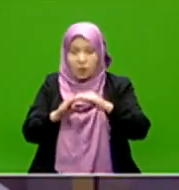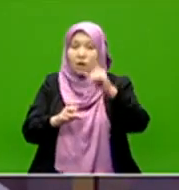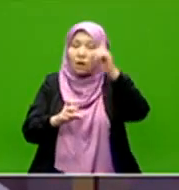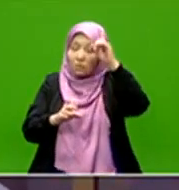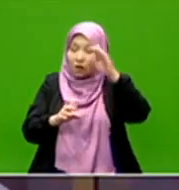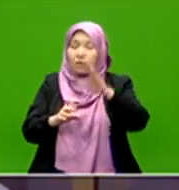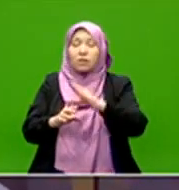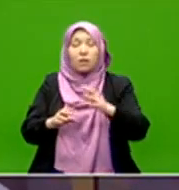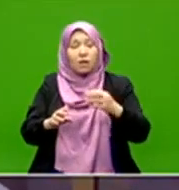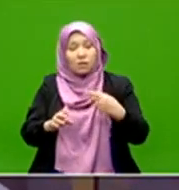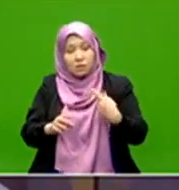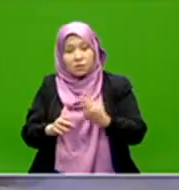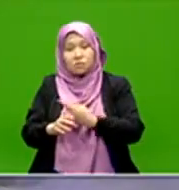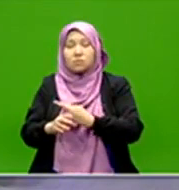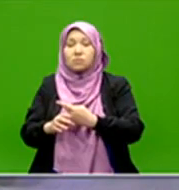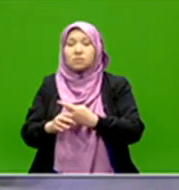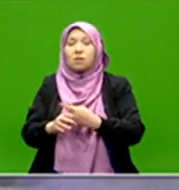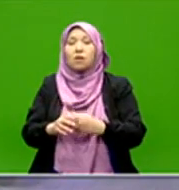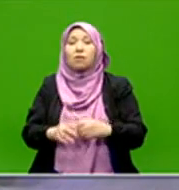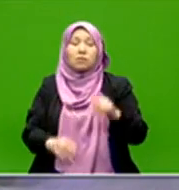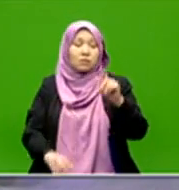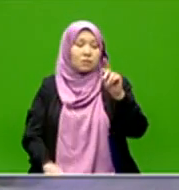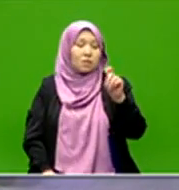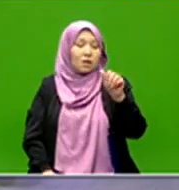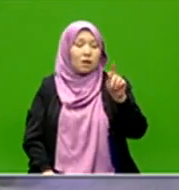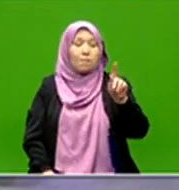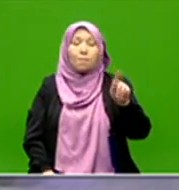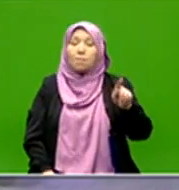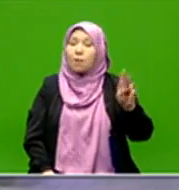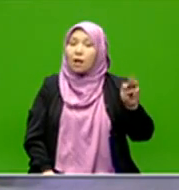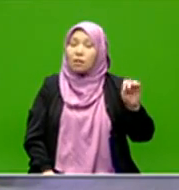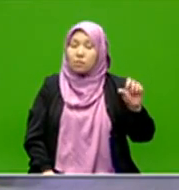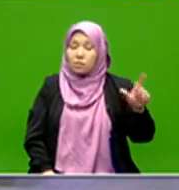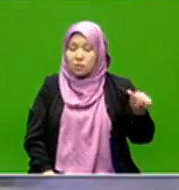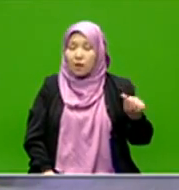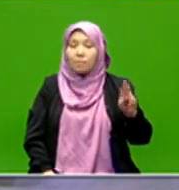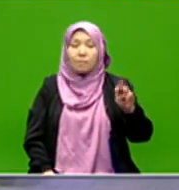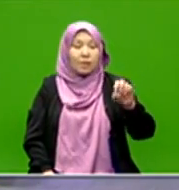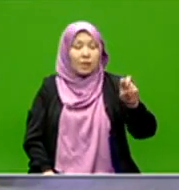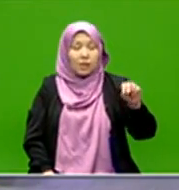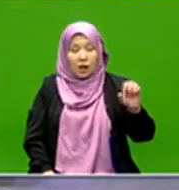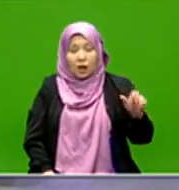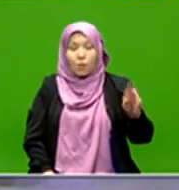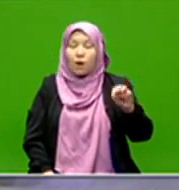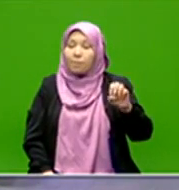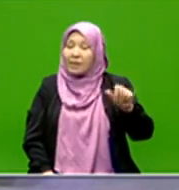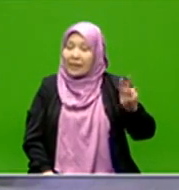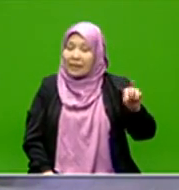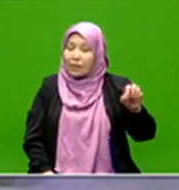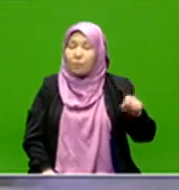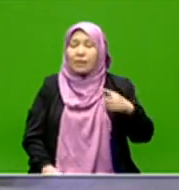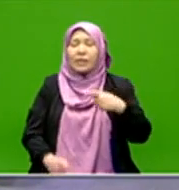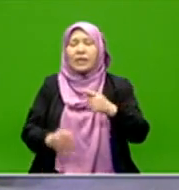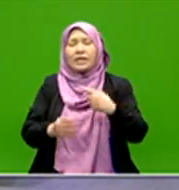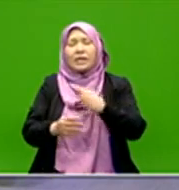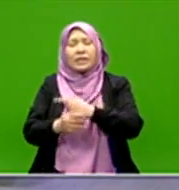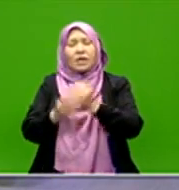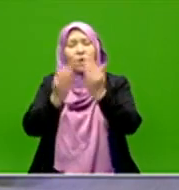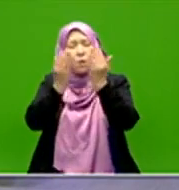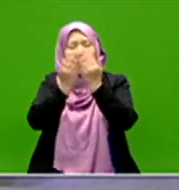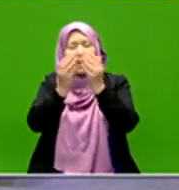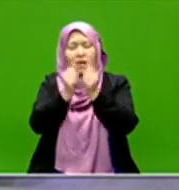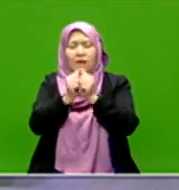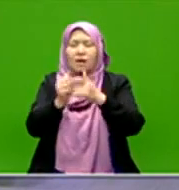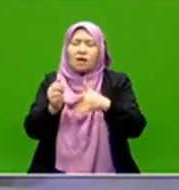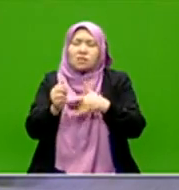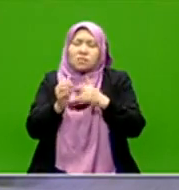hari raya cakap macam mana Ustaz? Taqabbalallah minkum minna wa minkum taqabbal ya karim, kan. Jadi ini kita doa dengan penuh rasa kerendahan